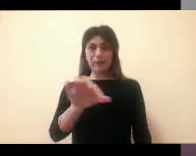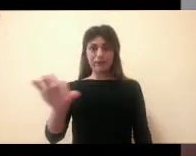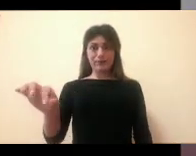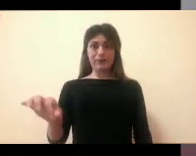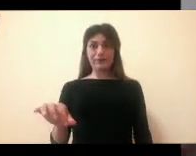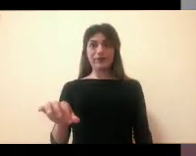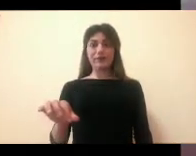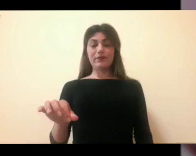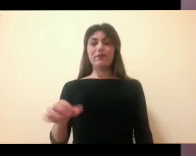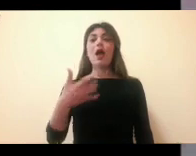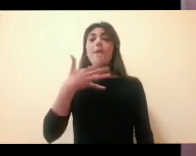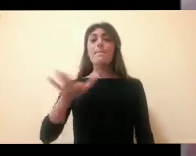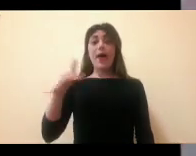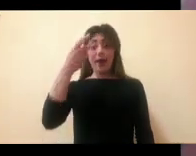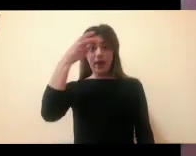pepe